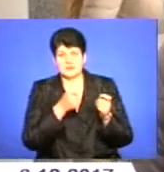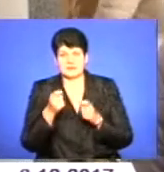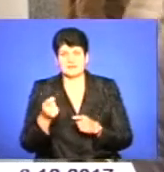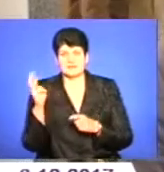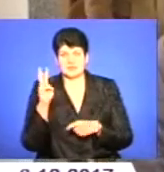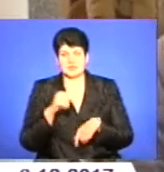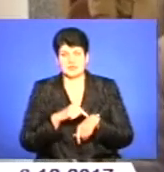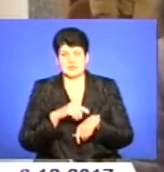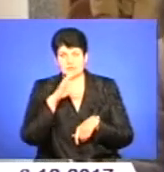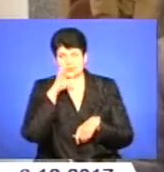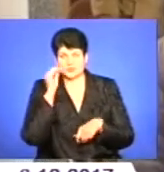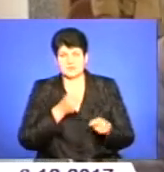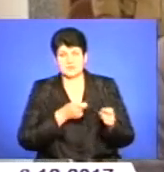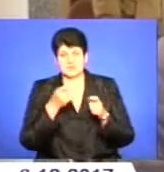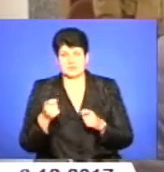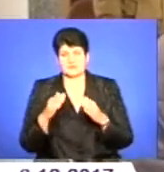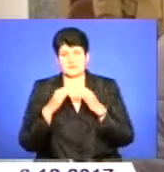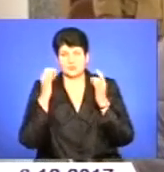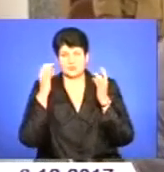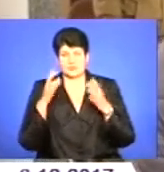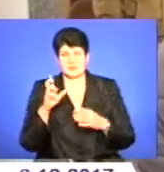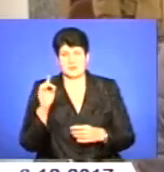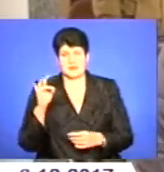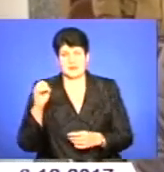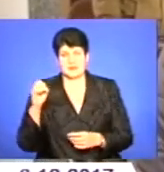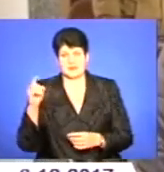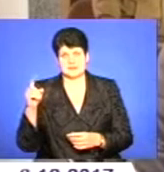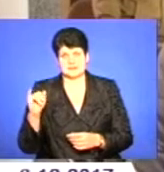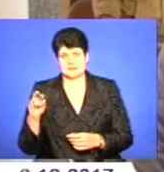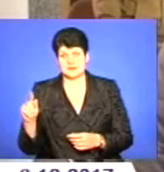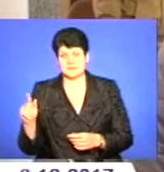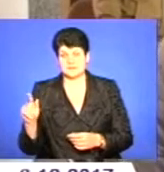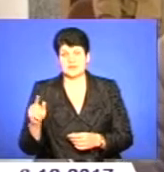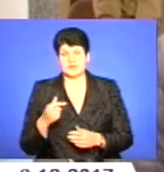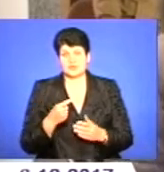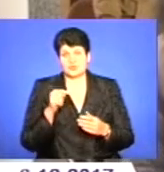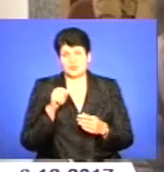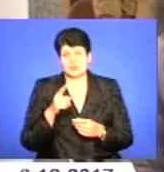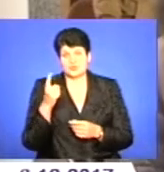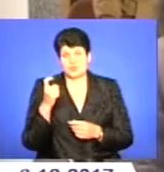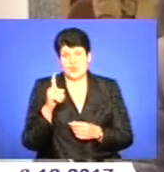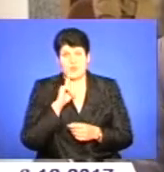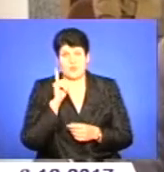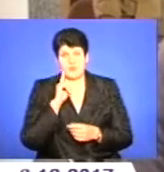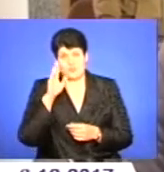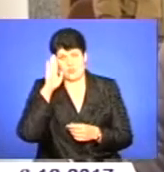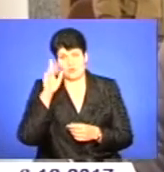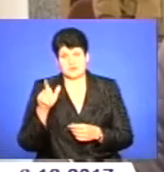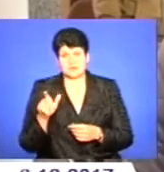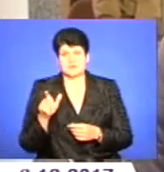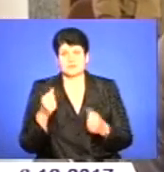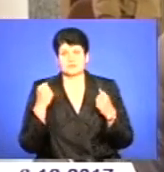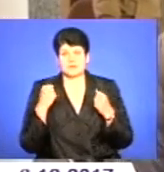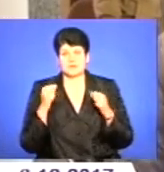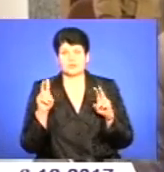ночі завезені на територію культури Березіля. І таким чином 100 молодиків спортивного клубу від Подолян